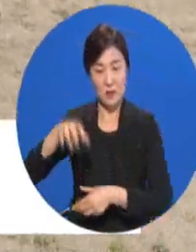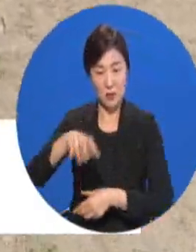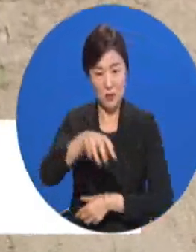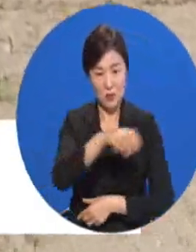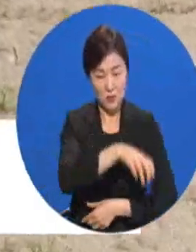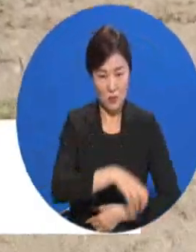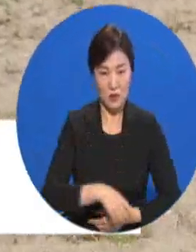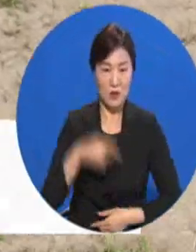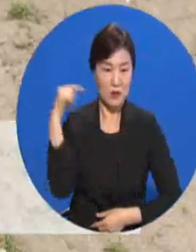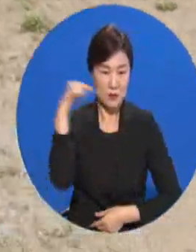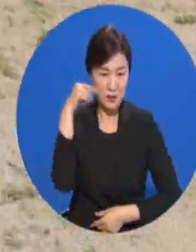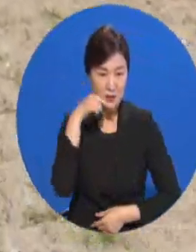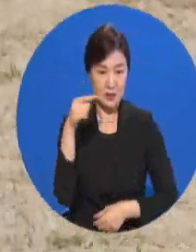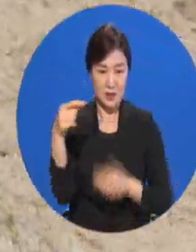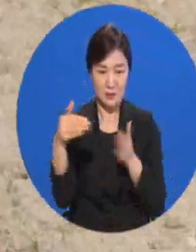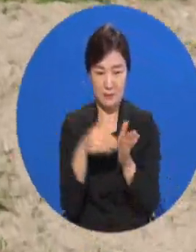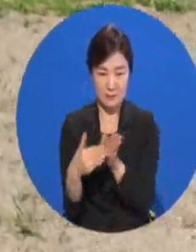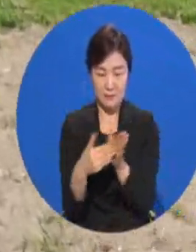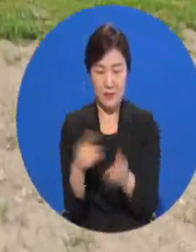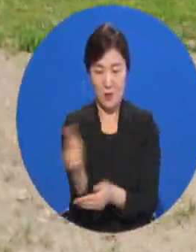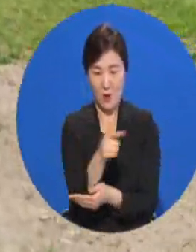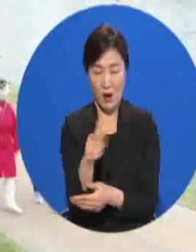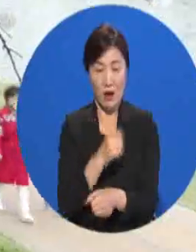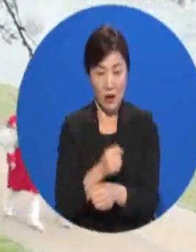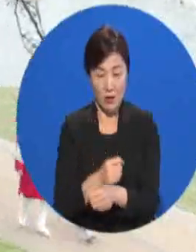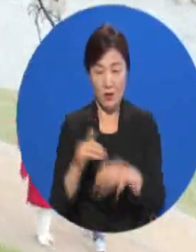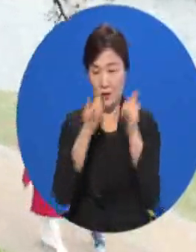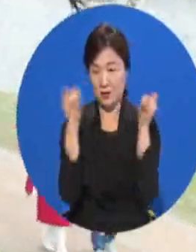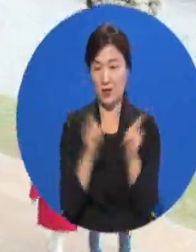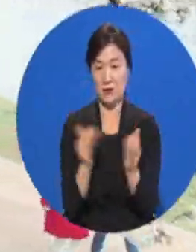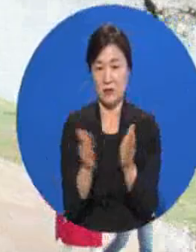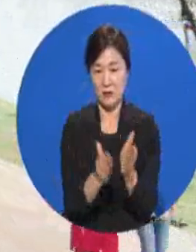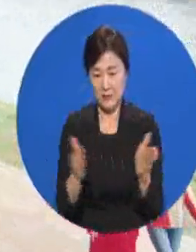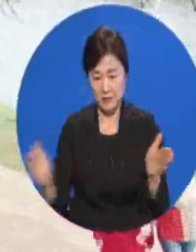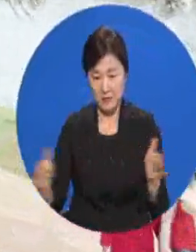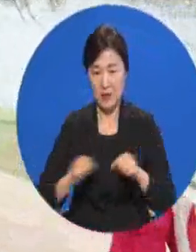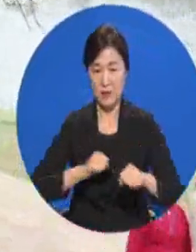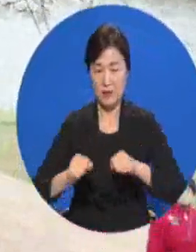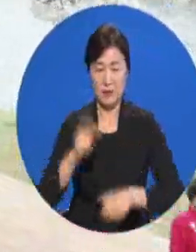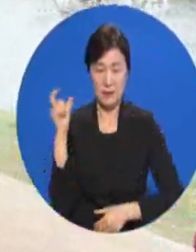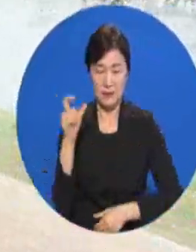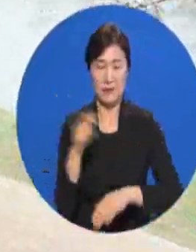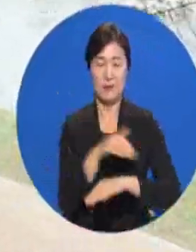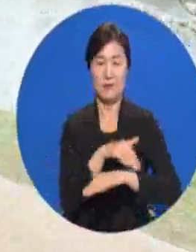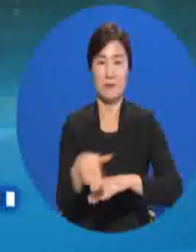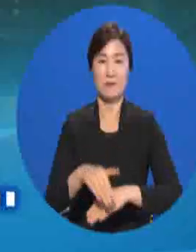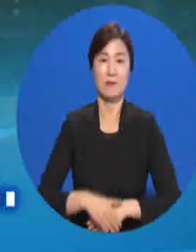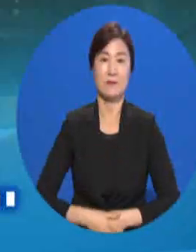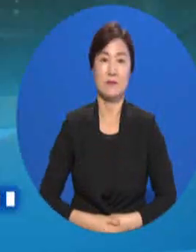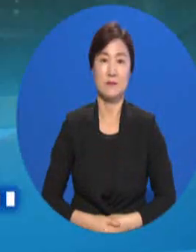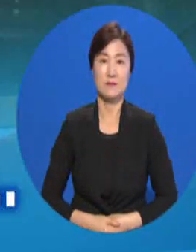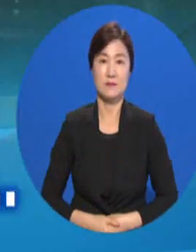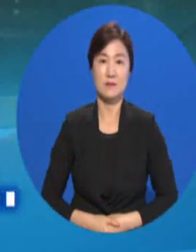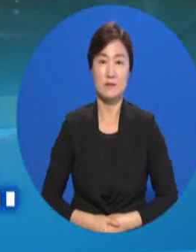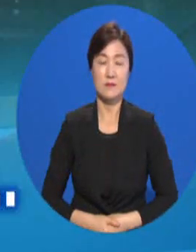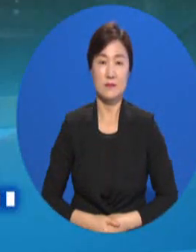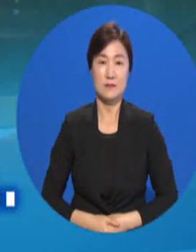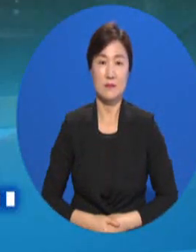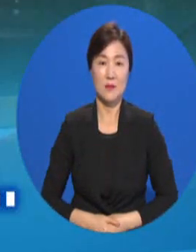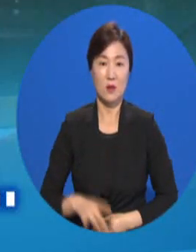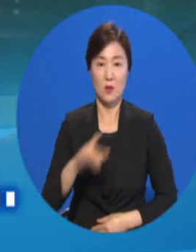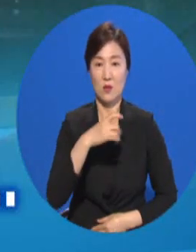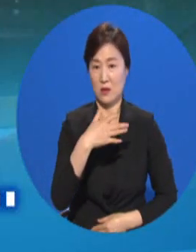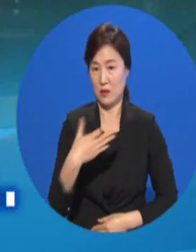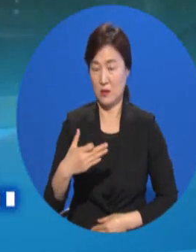대한 철저한 방역과 사회적 거리두기 캠페인 추진을 강화하기로 했습니다.